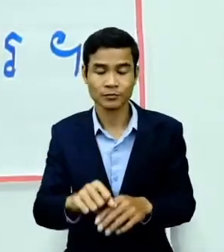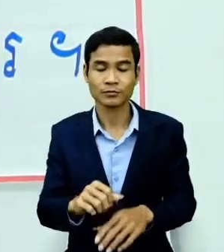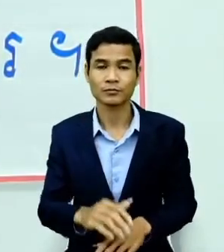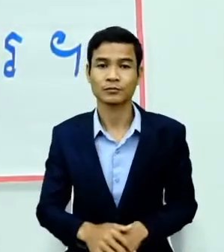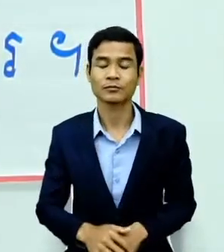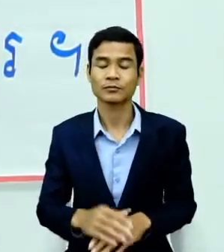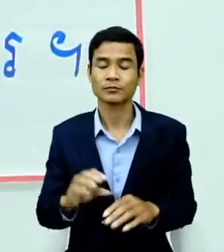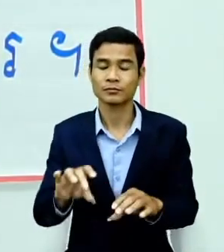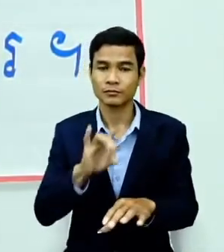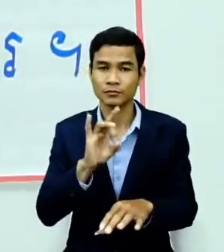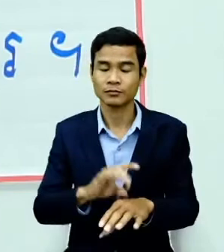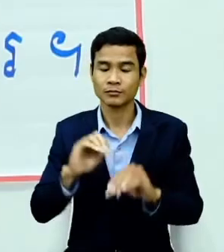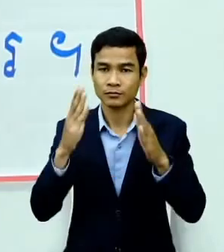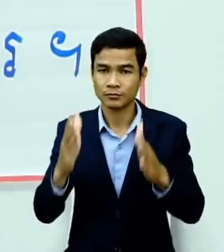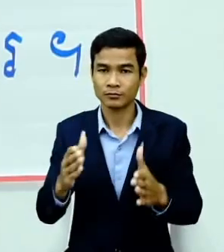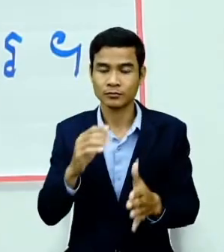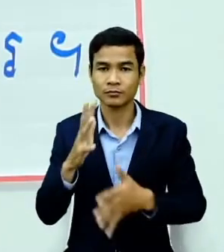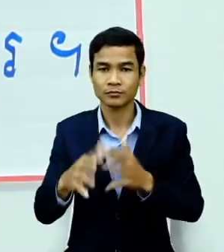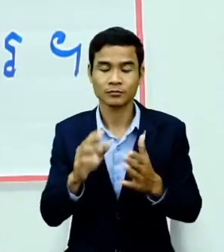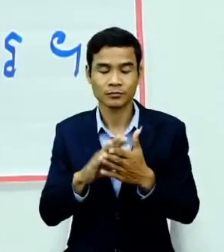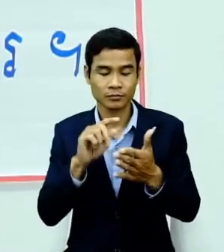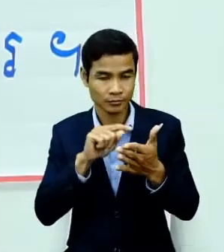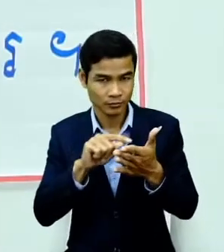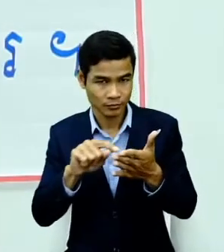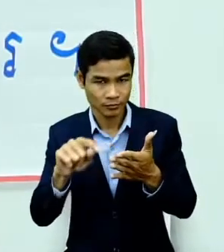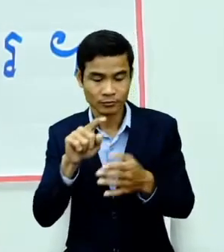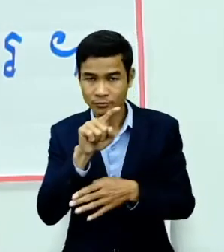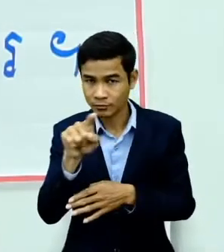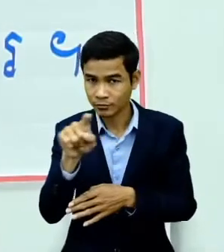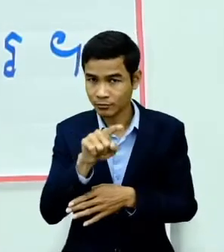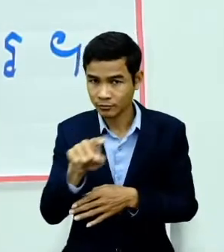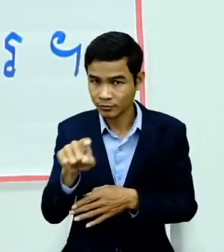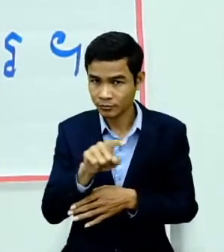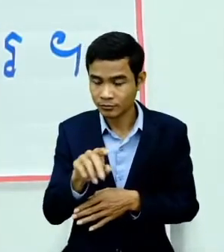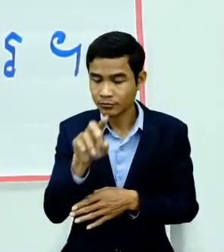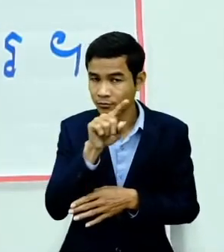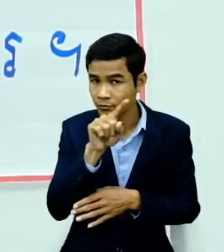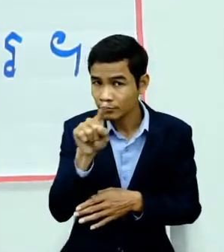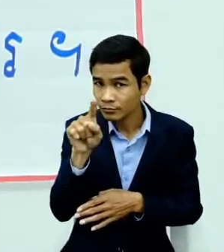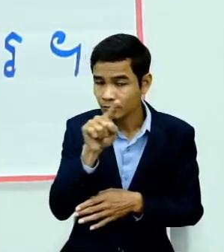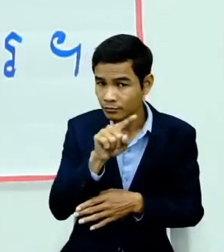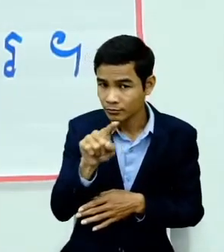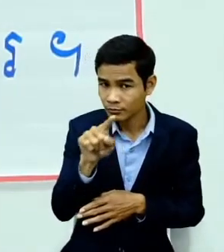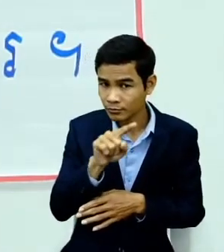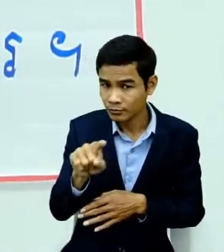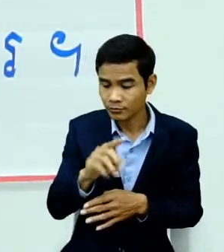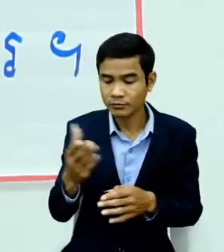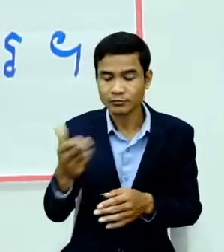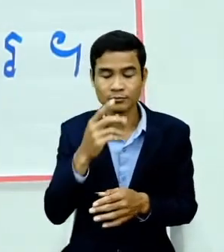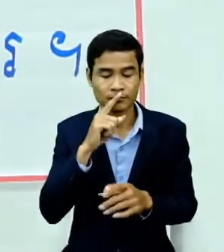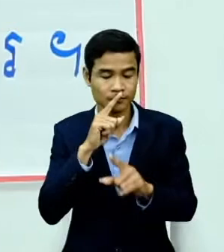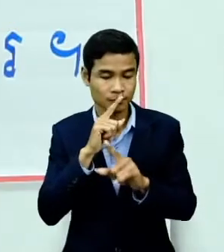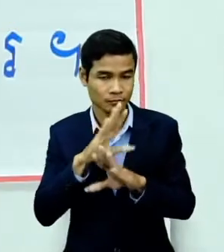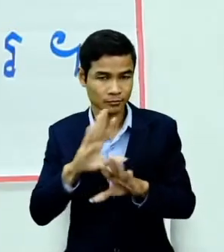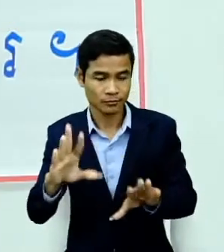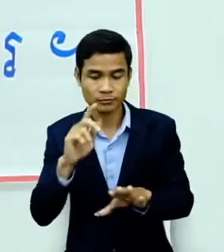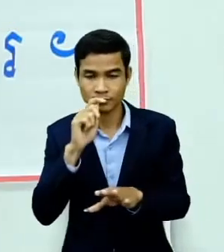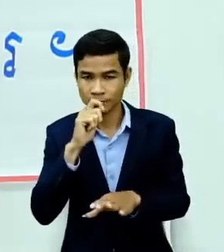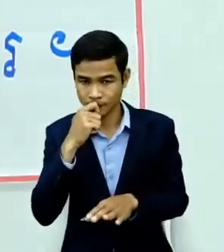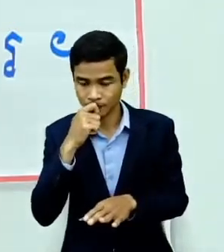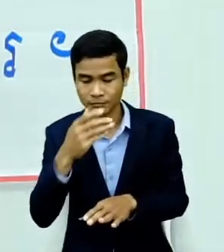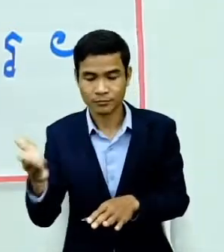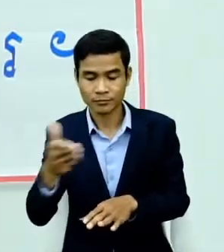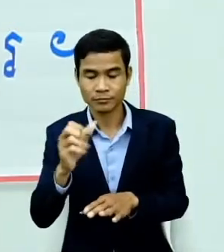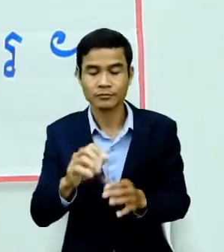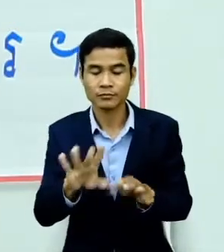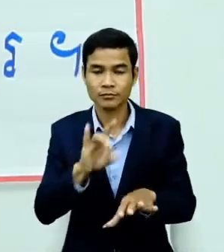លដែលអ្នកគ្រូអានកូនអោតតាមហើយកូនអានស្ងាត់ចាគឺអានស្ងាត់ហ្នឹងគឺអានដោយមិនបញ្ចេញសំឡេងអញ្ចឹងកូនអោត